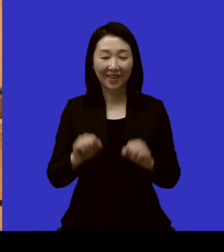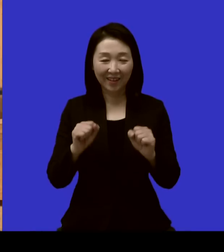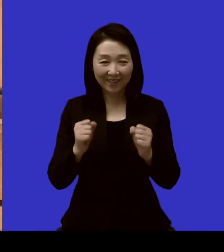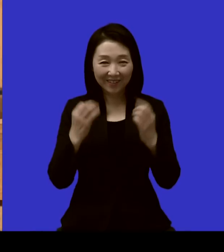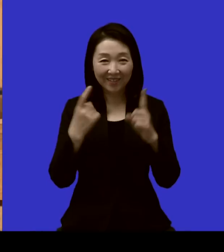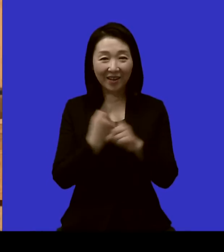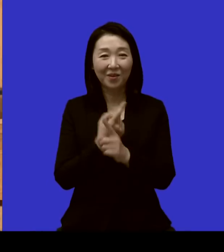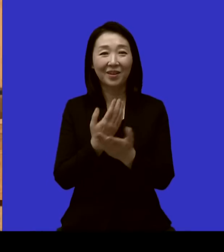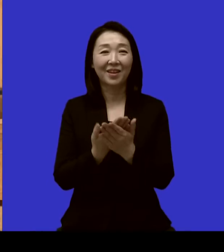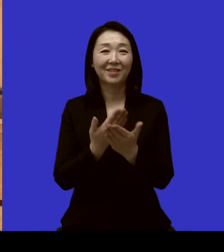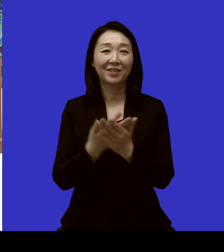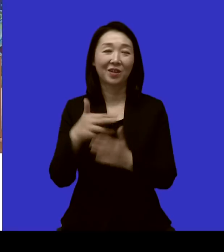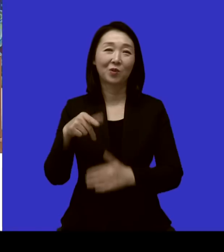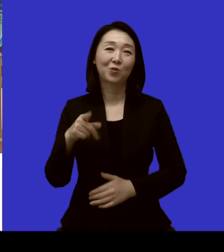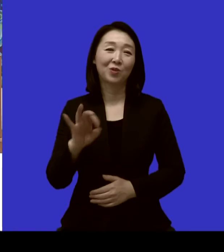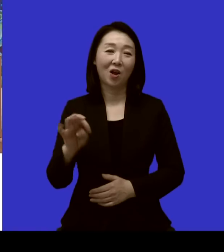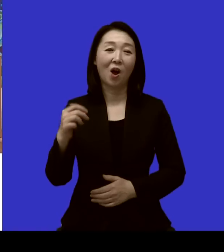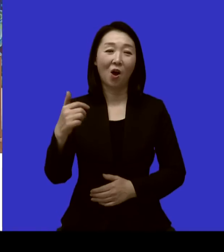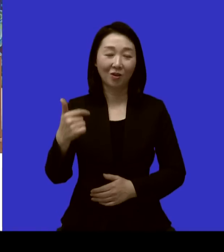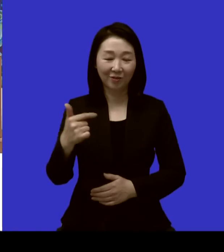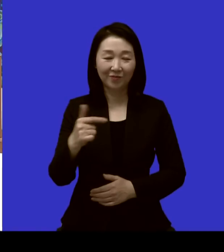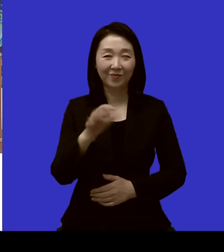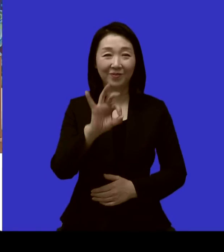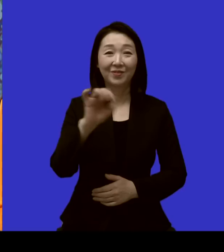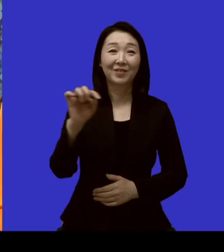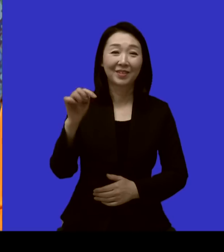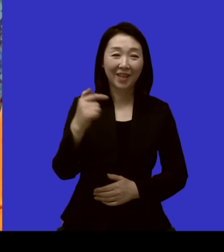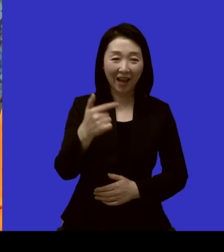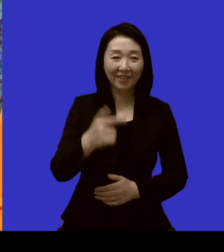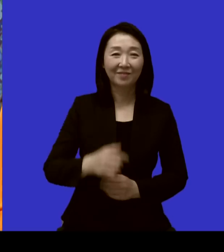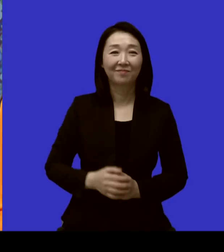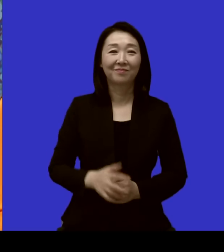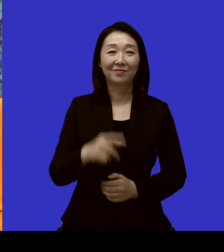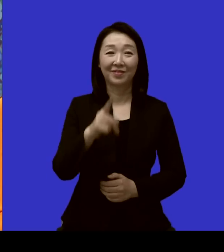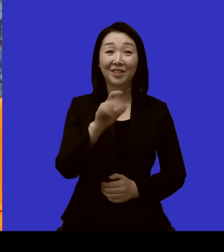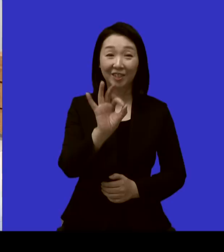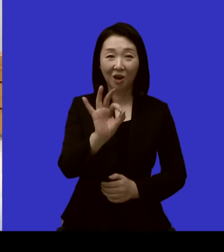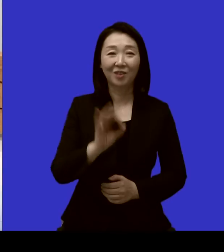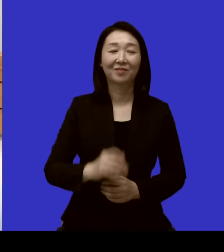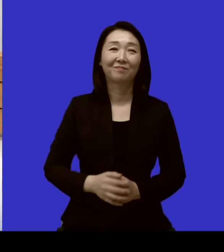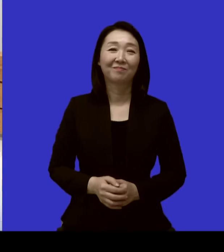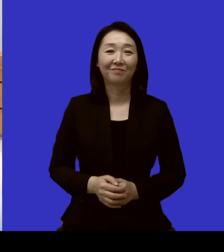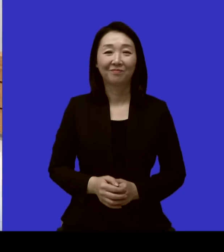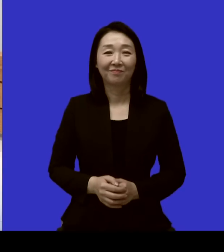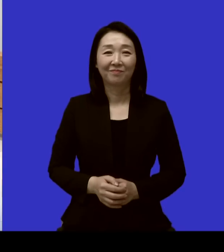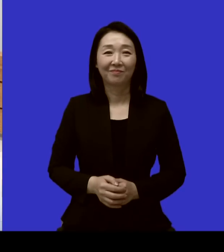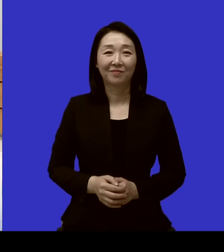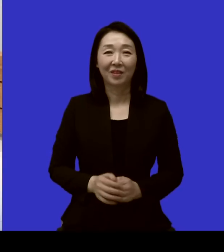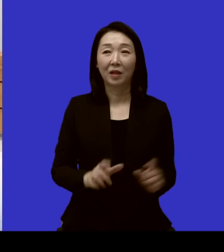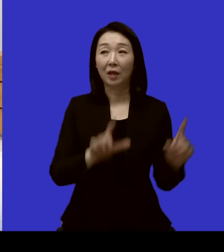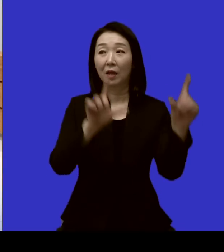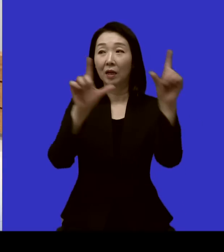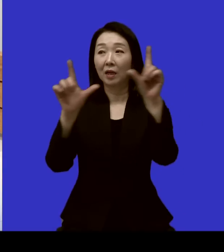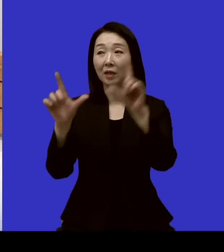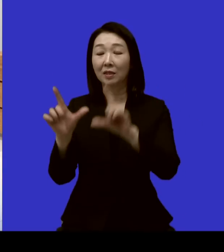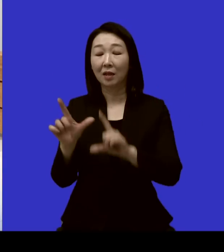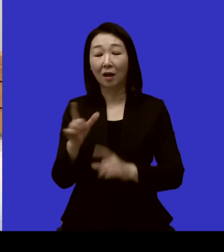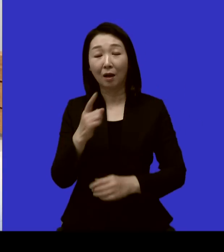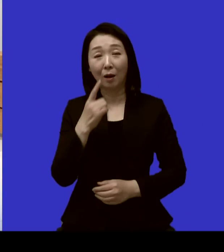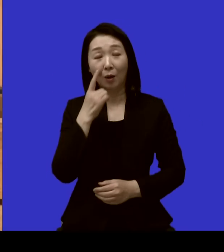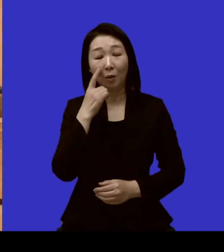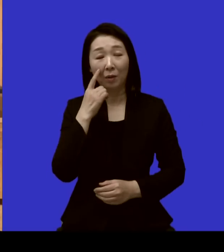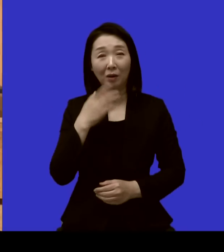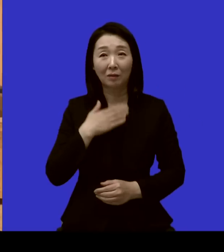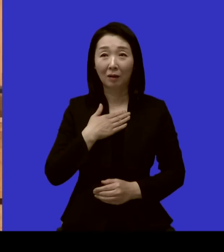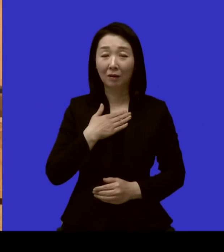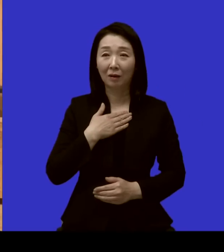안녕하세요. 새롭게 하소서 주영훈입니다. 안녕하세요. 안수지입니다. 안녕하세요. 정복윤입니다. 살다 보면 나에게 왜 이런 일이 생길까? 또